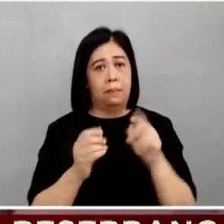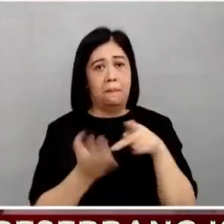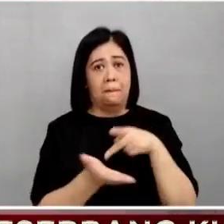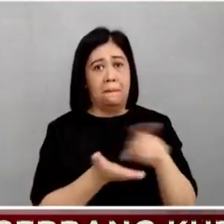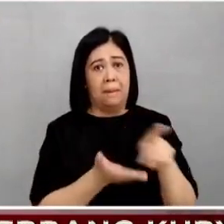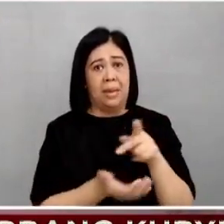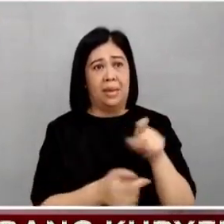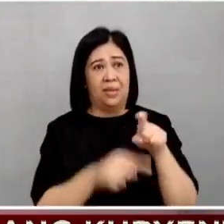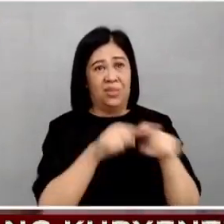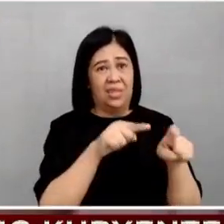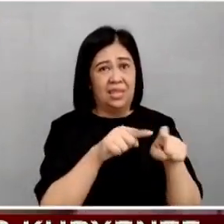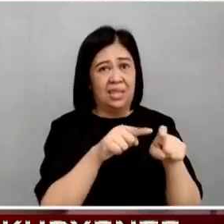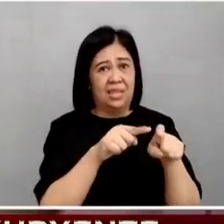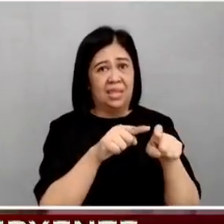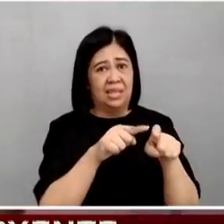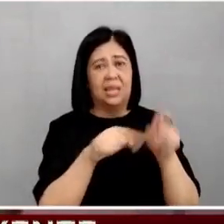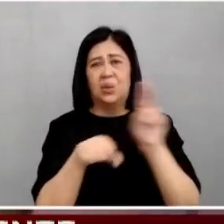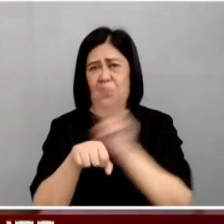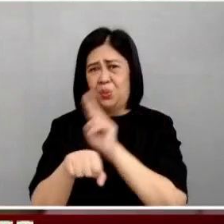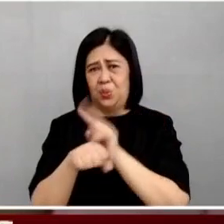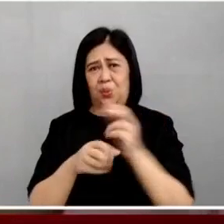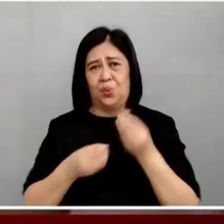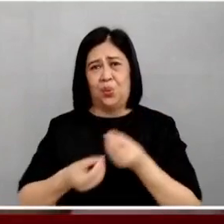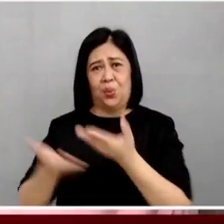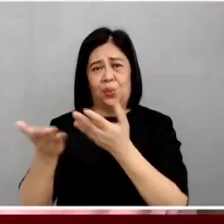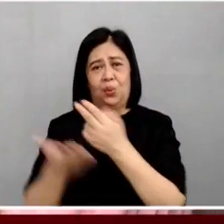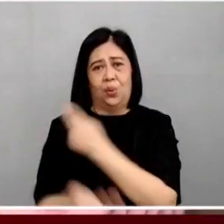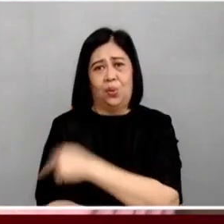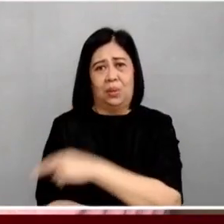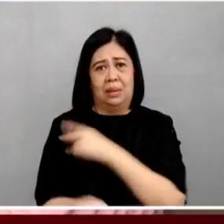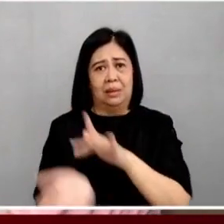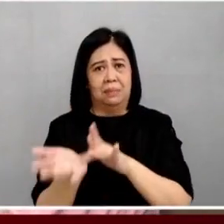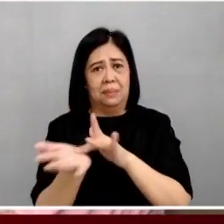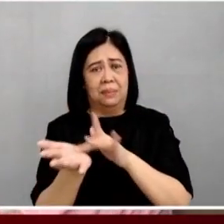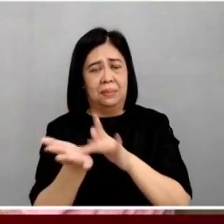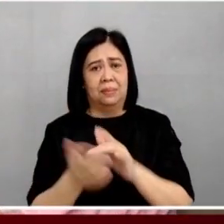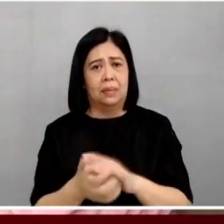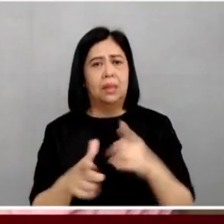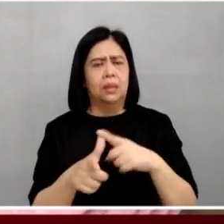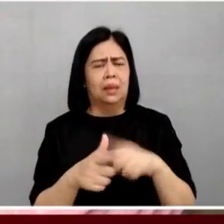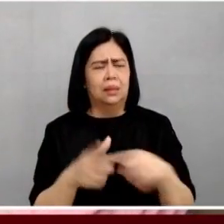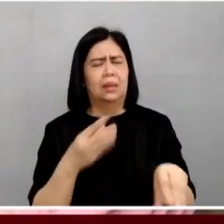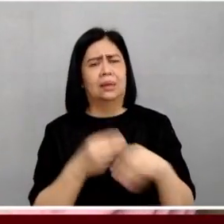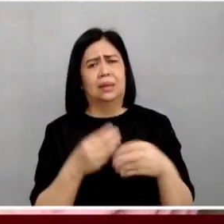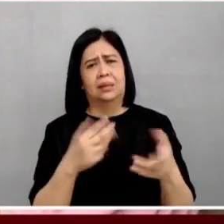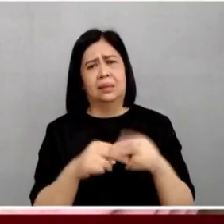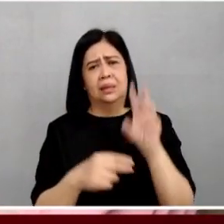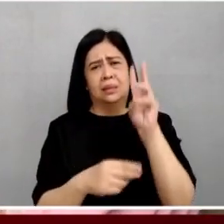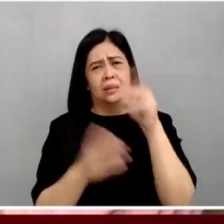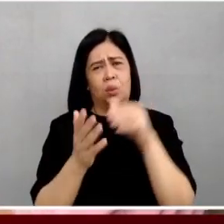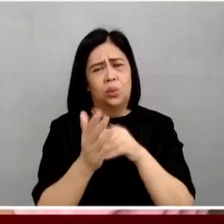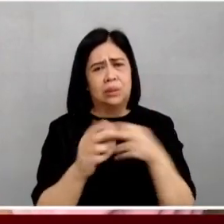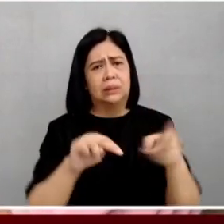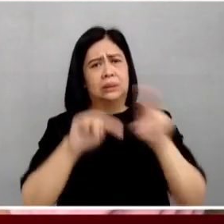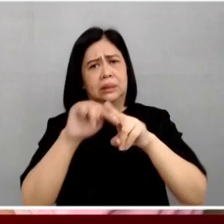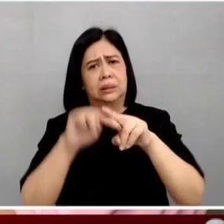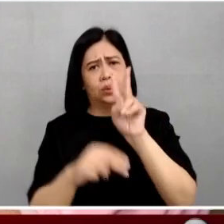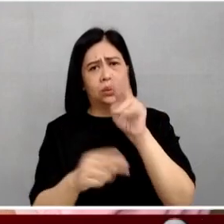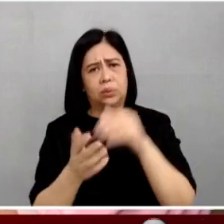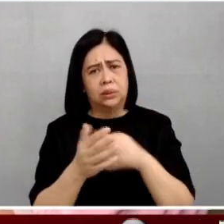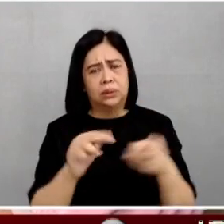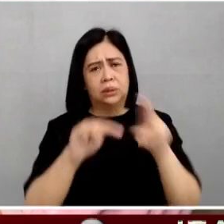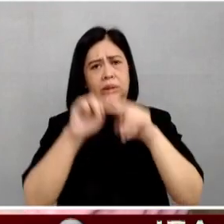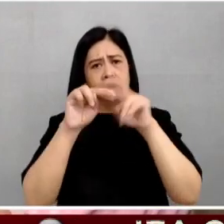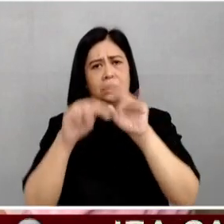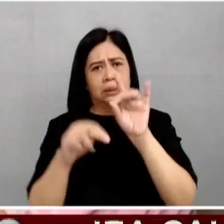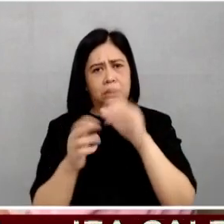kuryente, nagastos na lahat sa ospital at gamot. Tapos may dumating na naman yung 6,000, nadagdagan ng 2,000 uli, naging